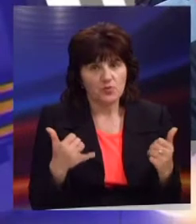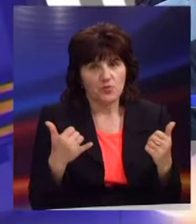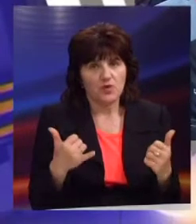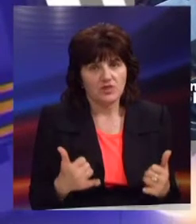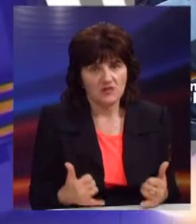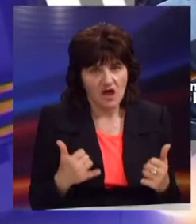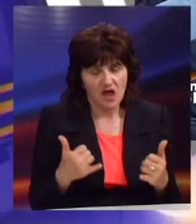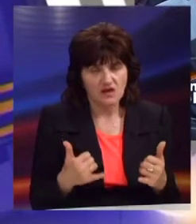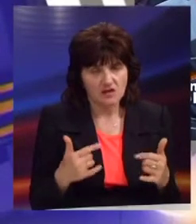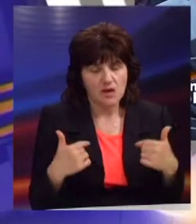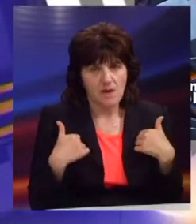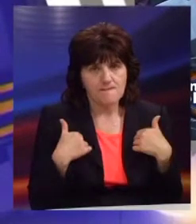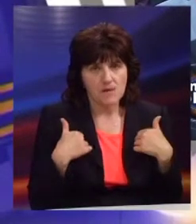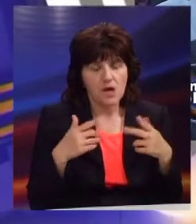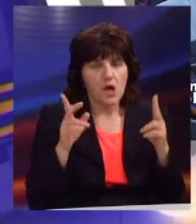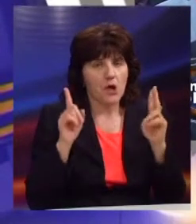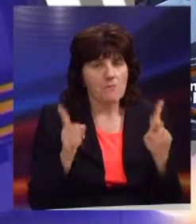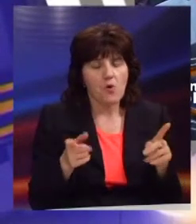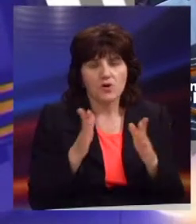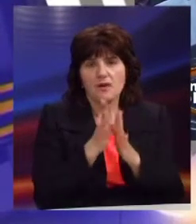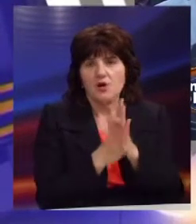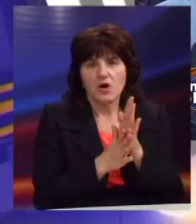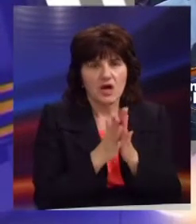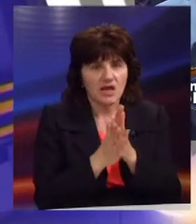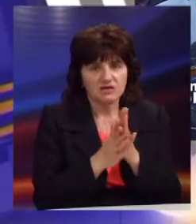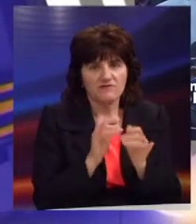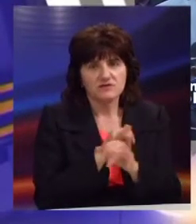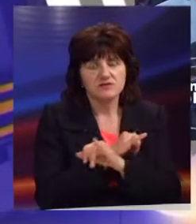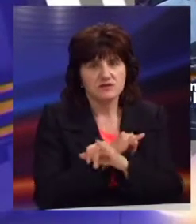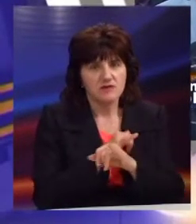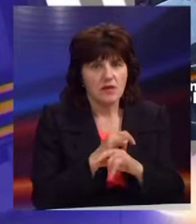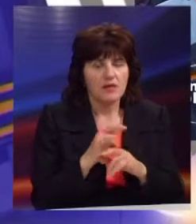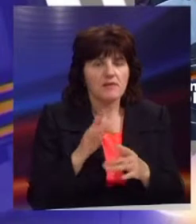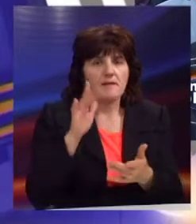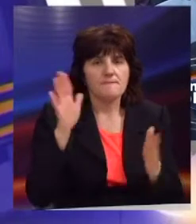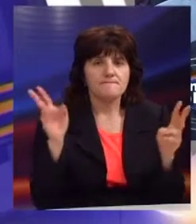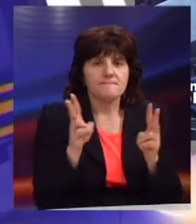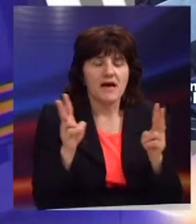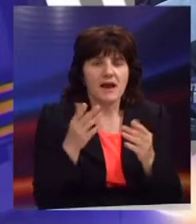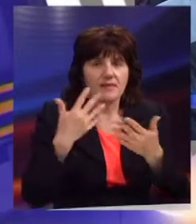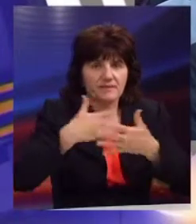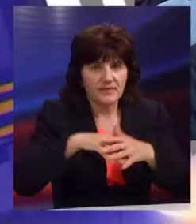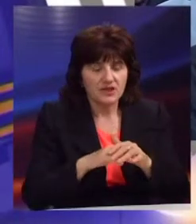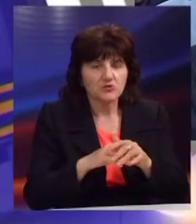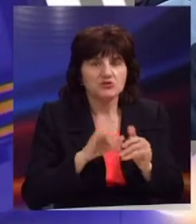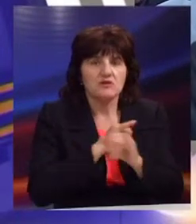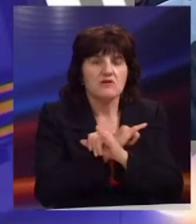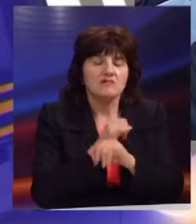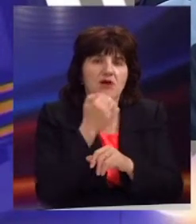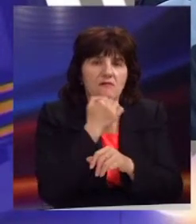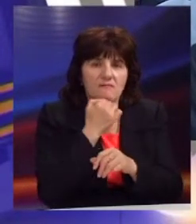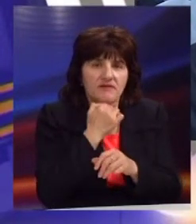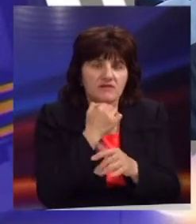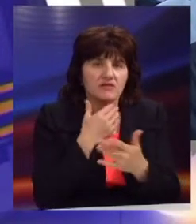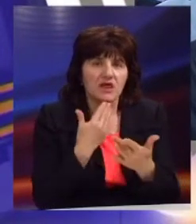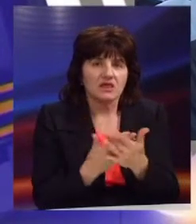ovom privrednom momentu mi moramo razgovarati i posticati razvoj malih i srednjih preduzeća kao osnovni segment razvoja